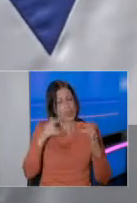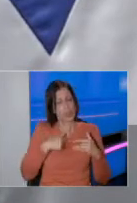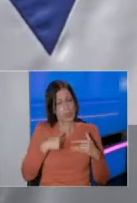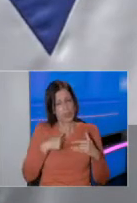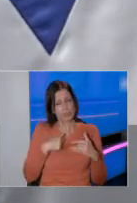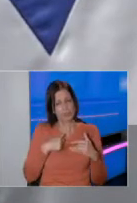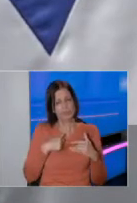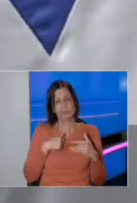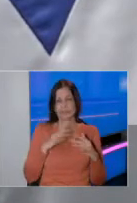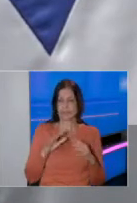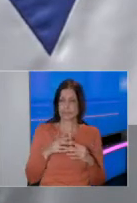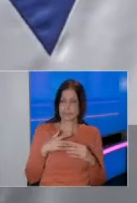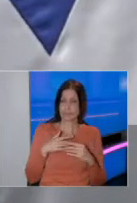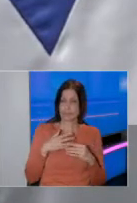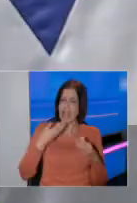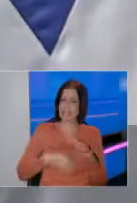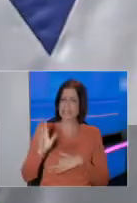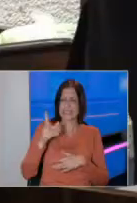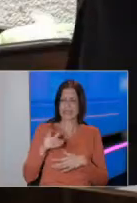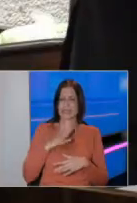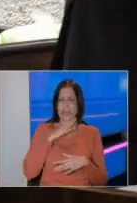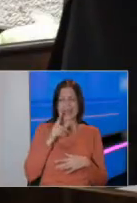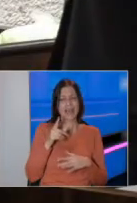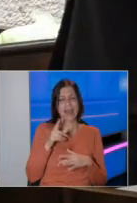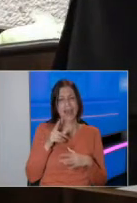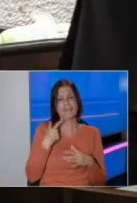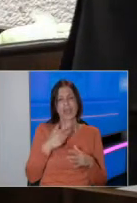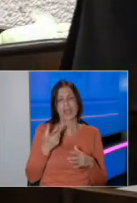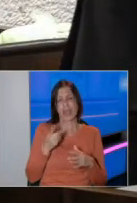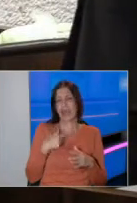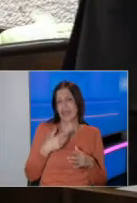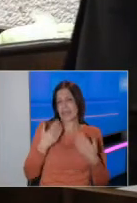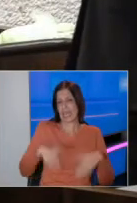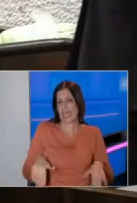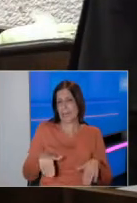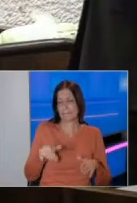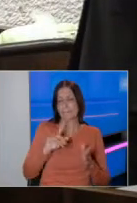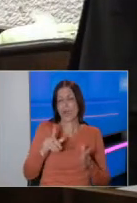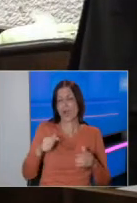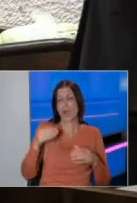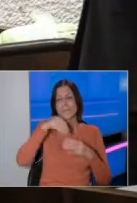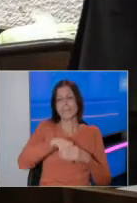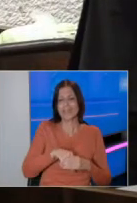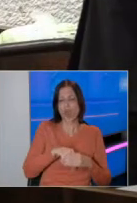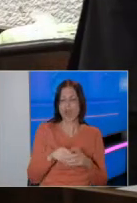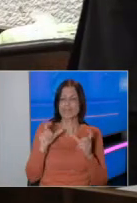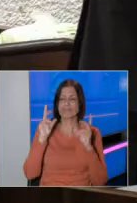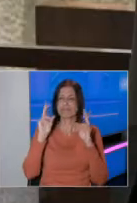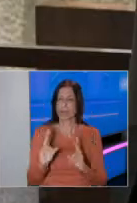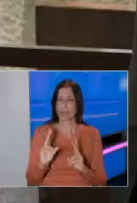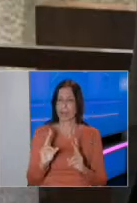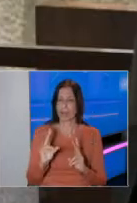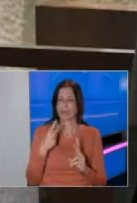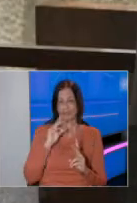לצאת מהפלונטר הזה ולהחריג את נכי צה"ל מההקפאה הזאת, כי אחרת למעשה המשמעות היא שבשנתיים